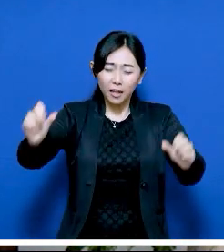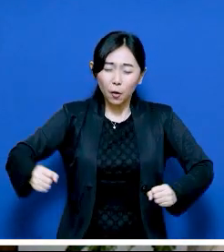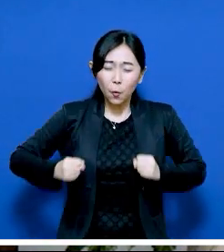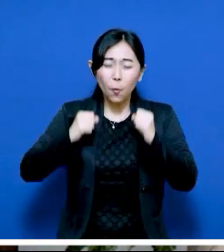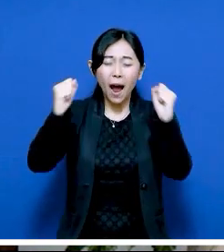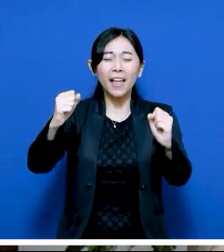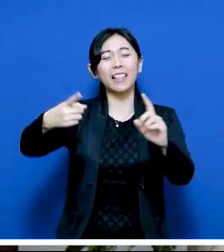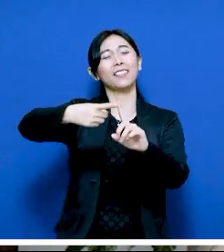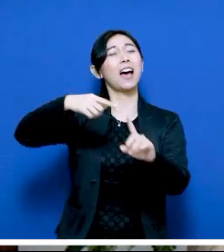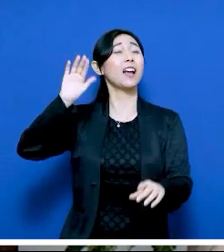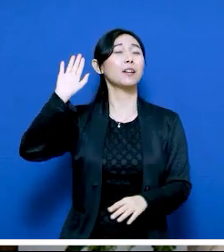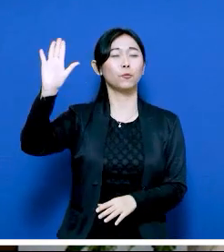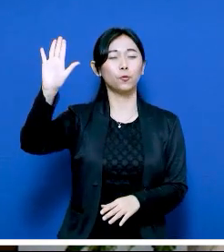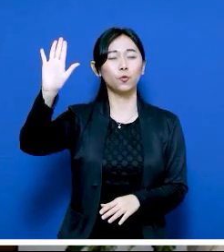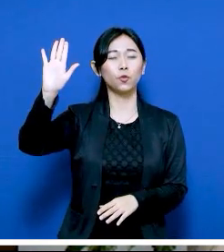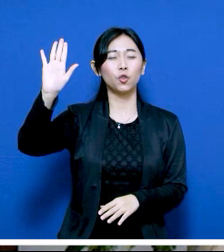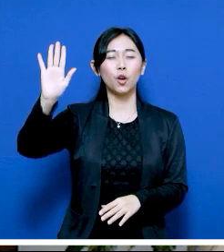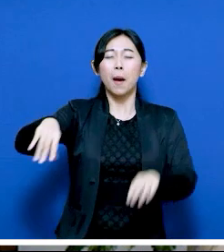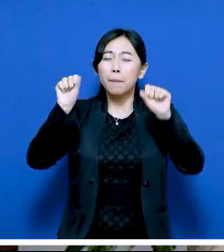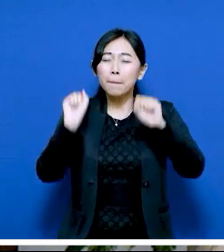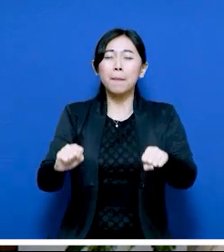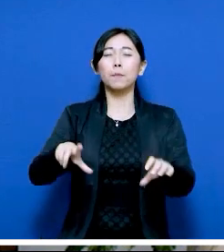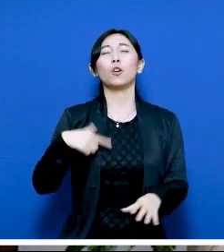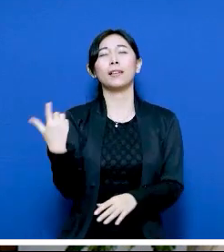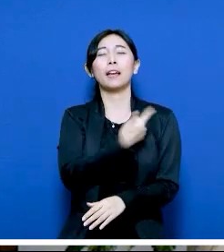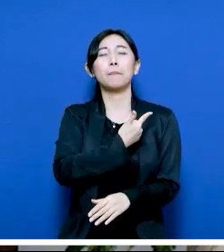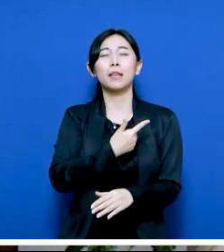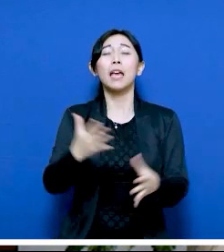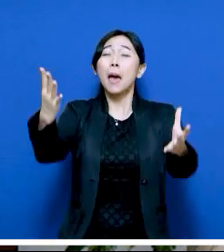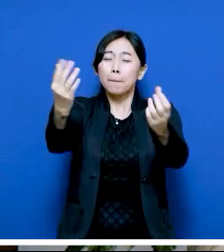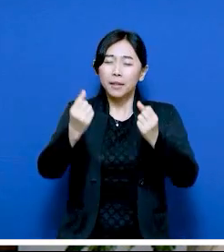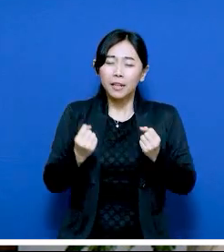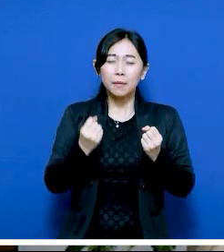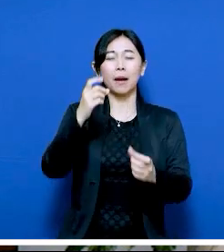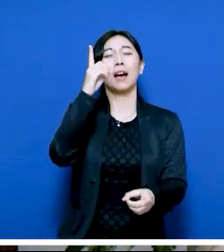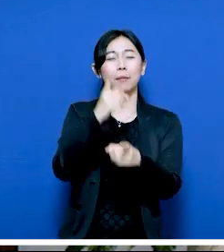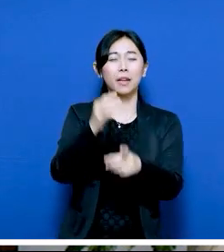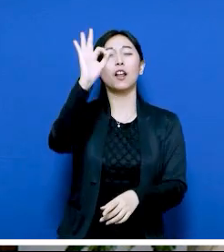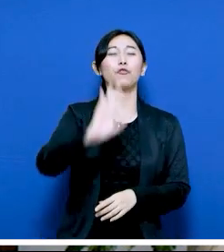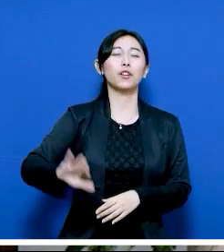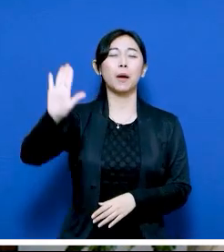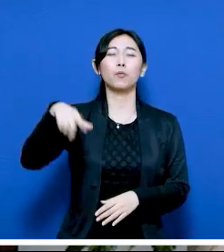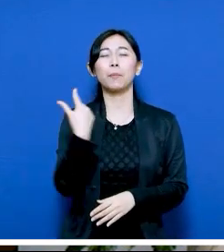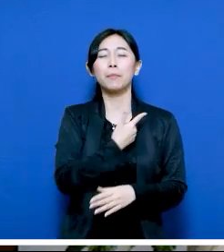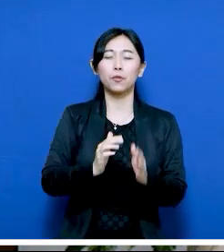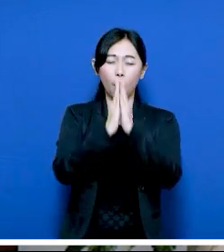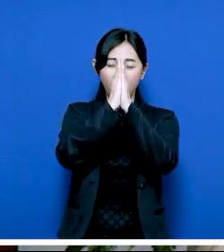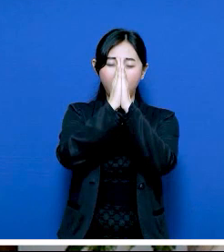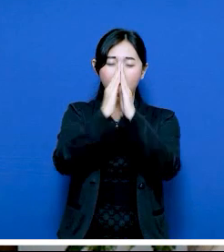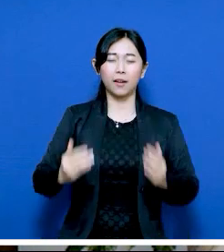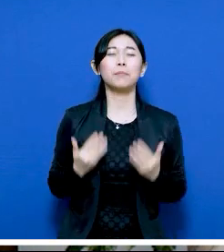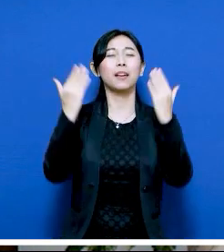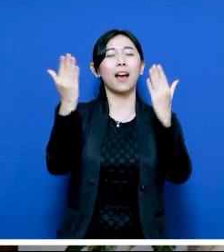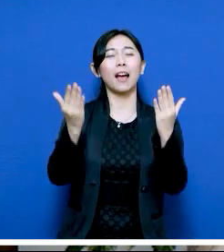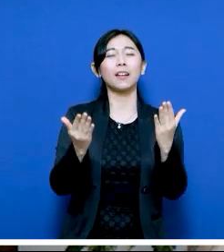kekuatan yang hanya daripada Roh Kudus yang memampukan kami untuk menerima kebenaran firman-Mu. Kami berdoa dan